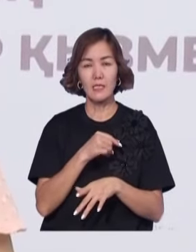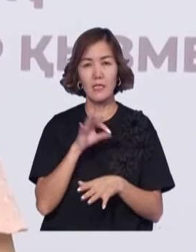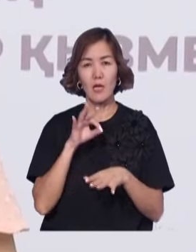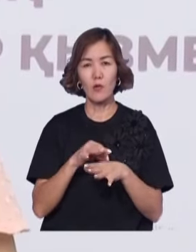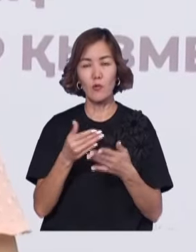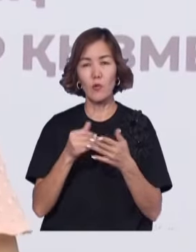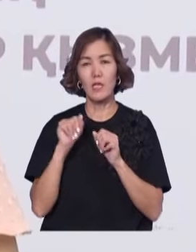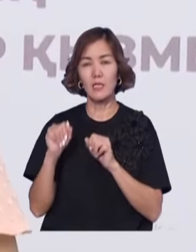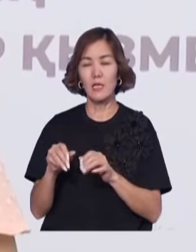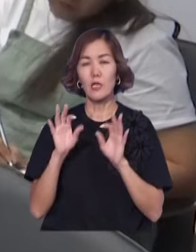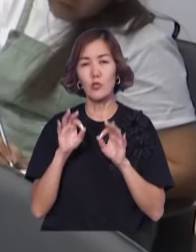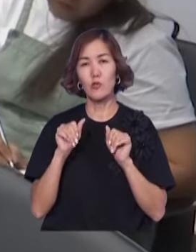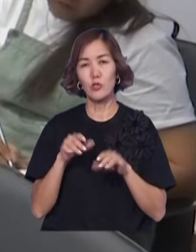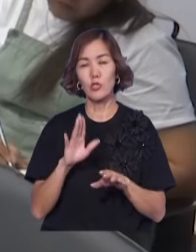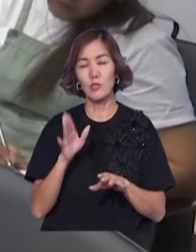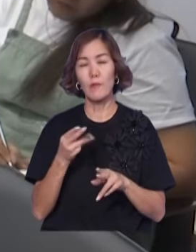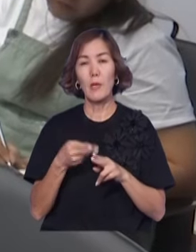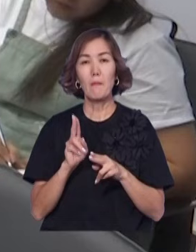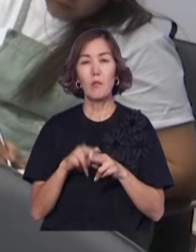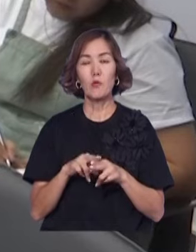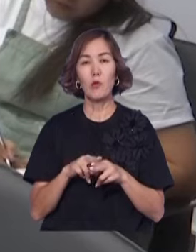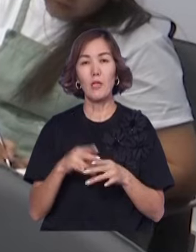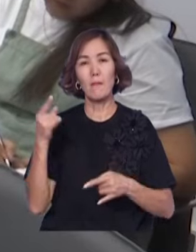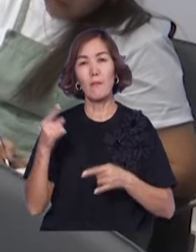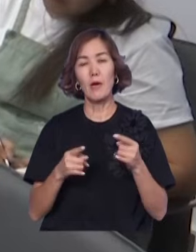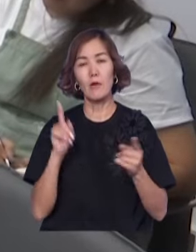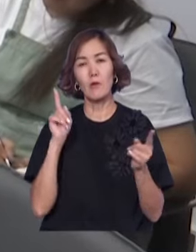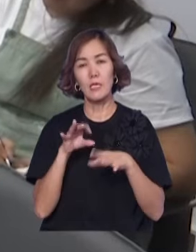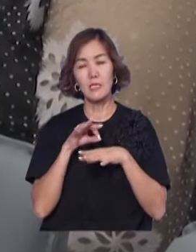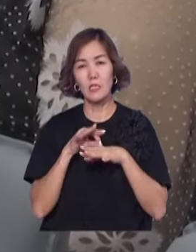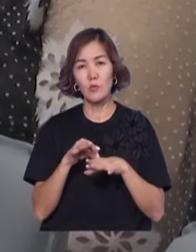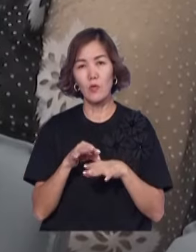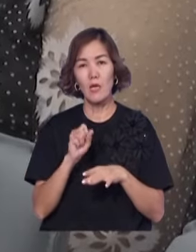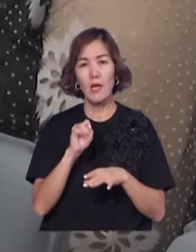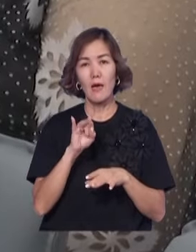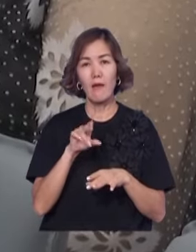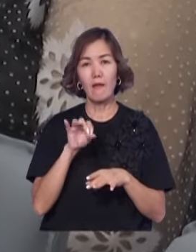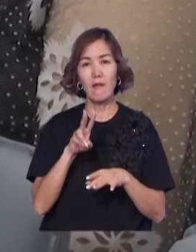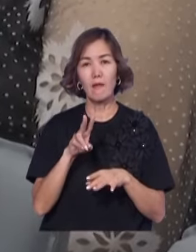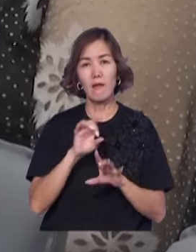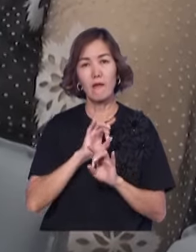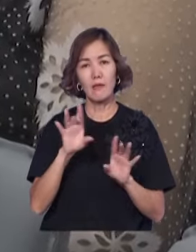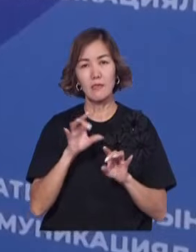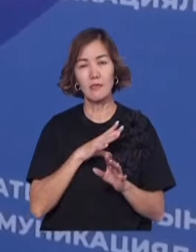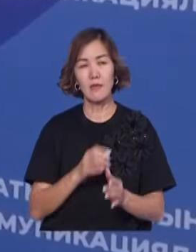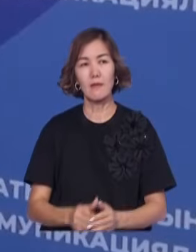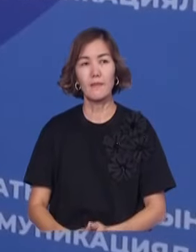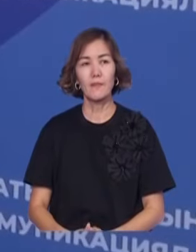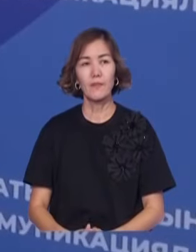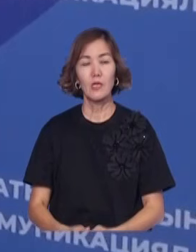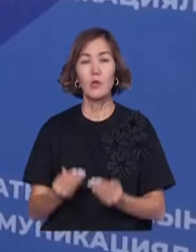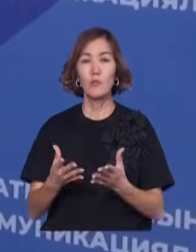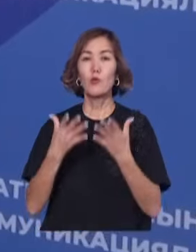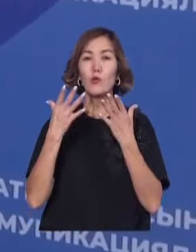күресудің маңызды қадамы екенін ескертеді. Бұл туралы бақ өкілдерімен жүздесу барысында Айдана Жексенбай айтты. Осы уақытқа